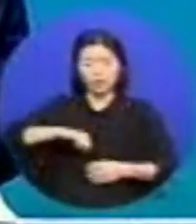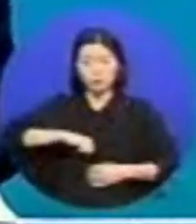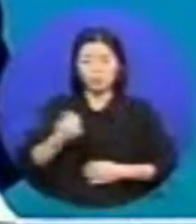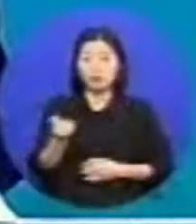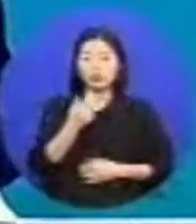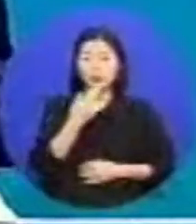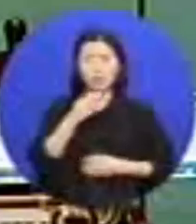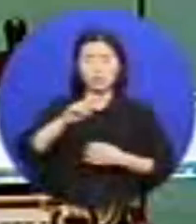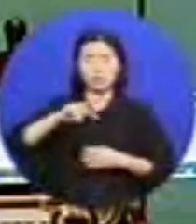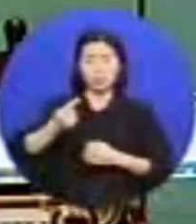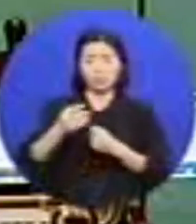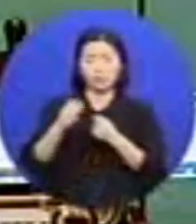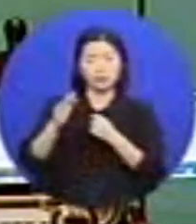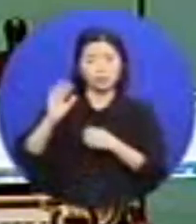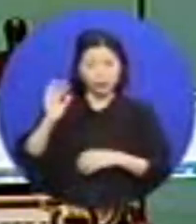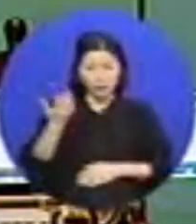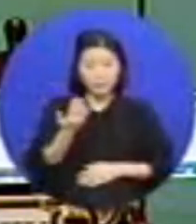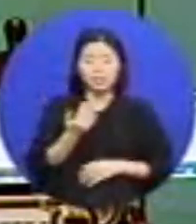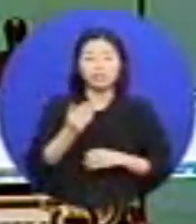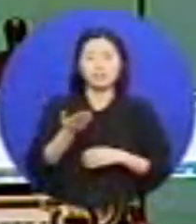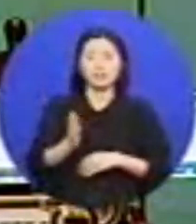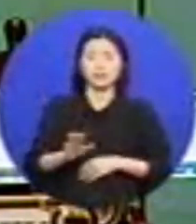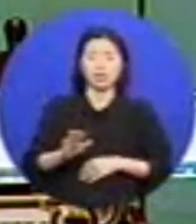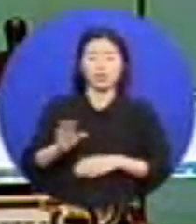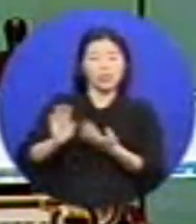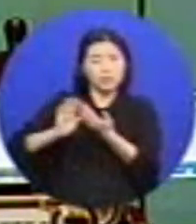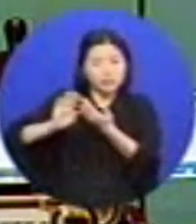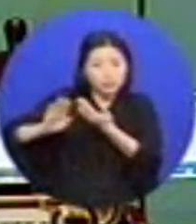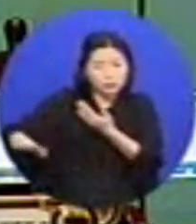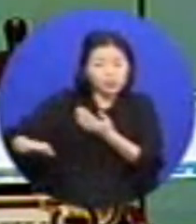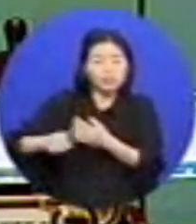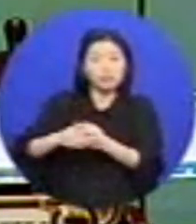그러나 나머지는 다 순종하라. 이런 뜻일까요?